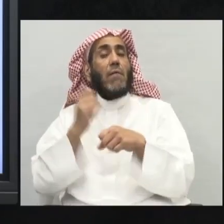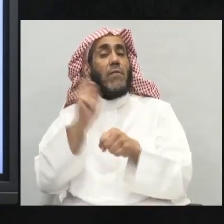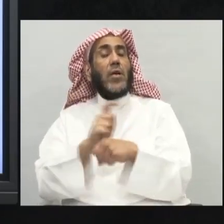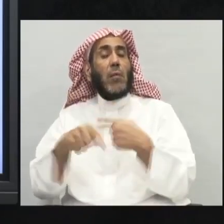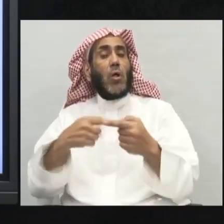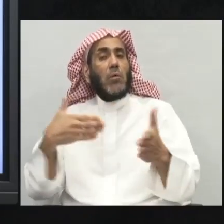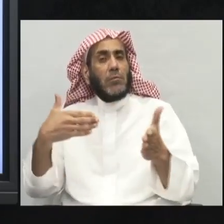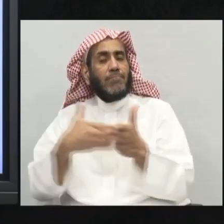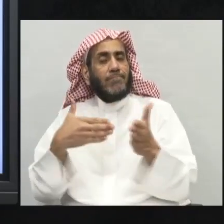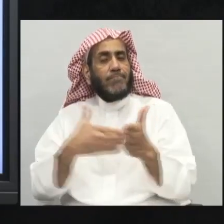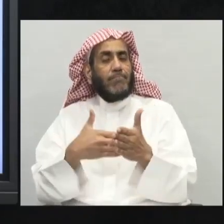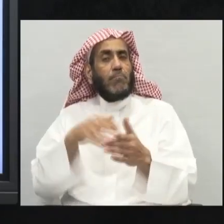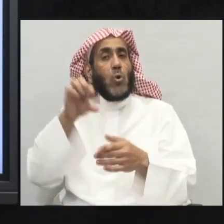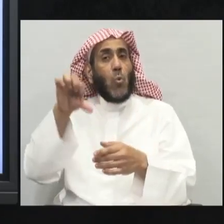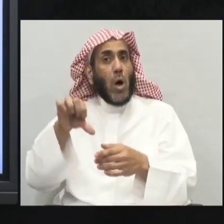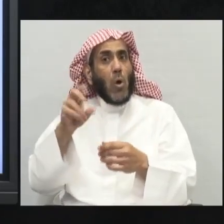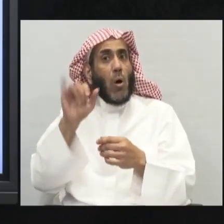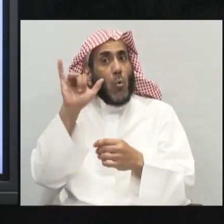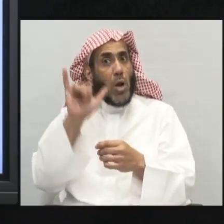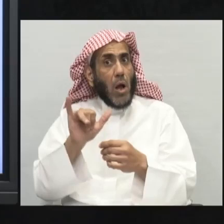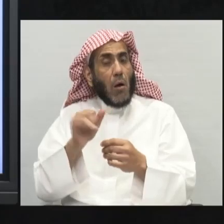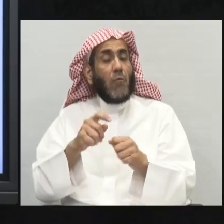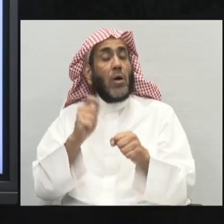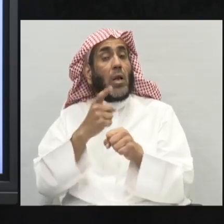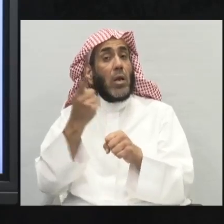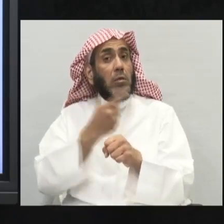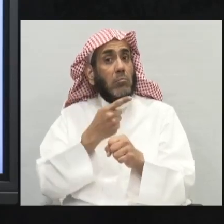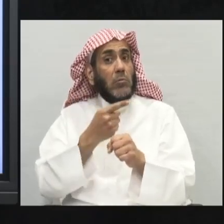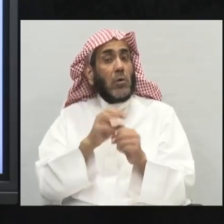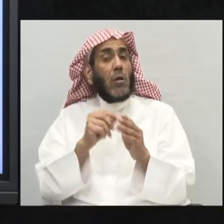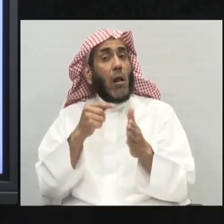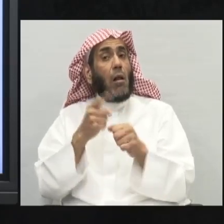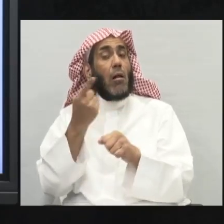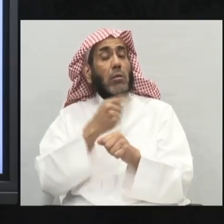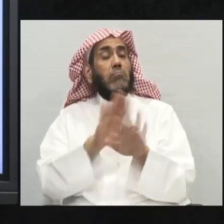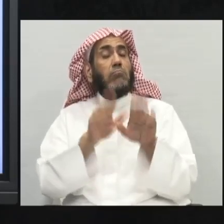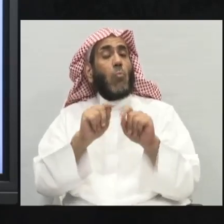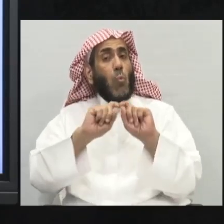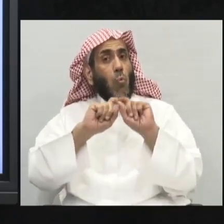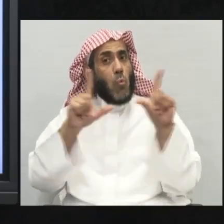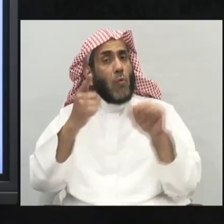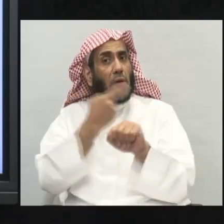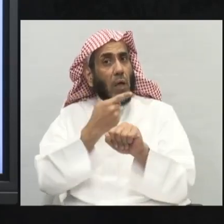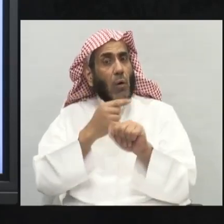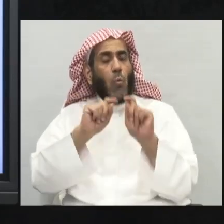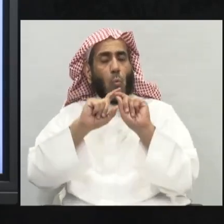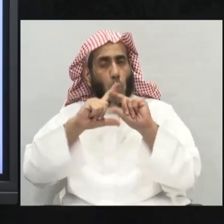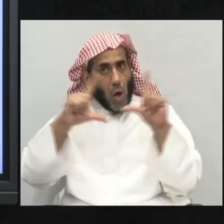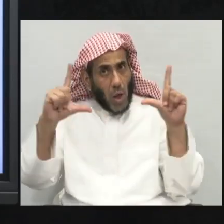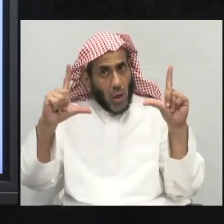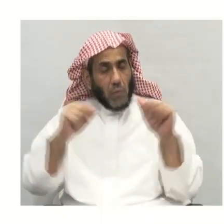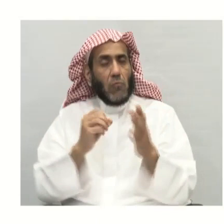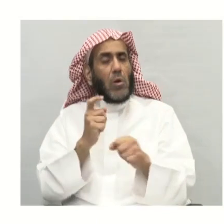المعتل الاخر بالواو او بالياء في حاله النصب فان علامه النصب ستكون فتحه ظاهره